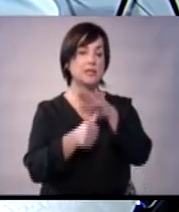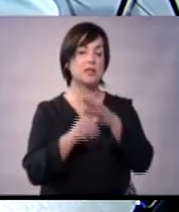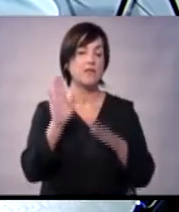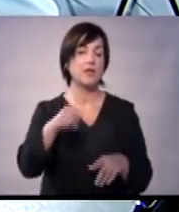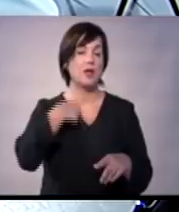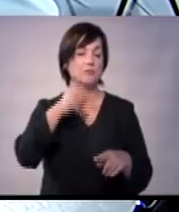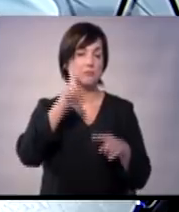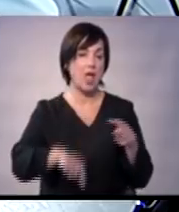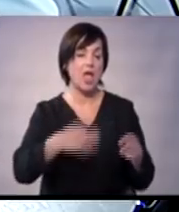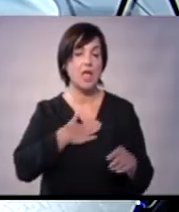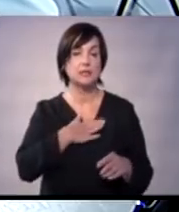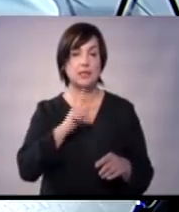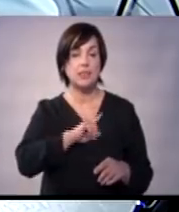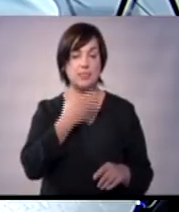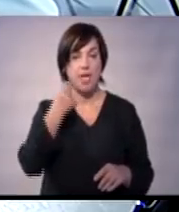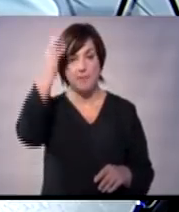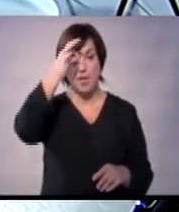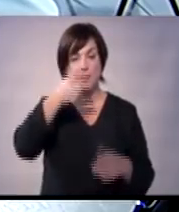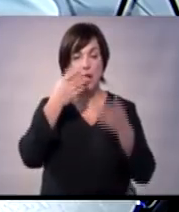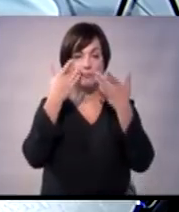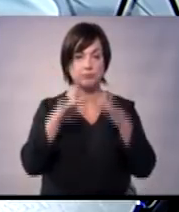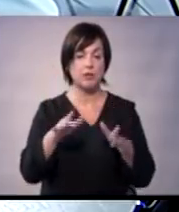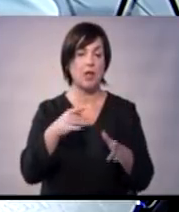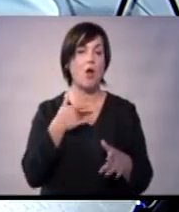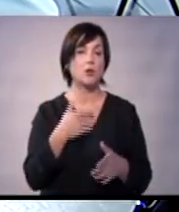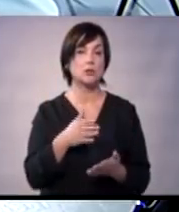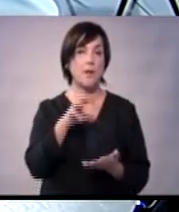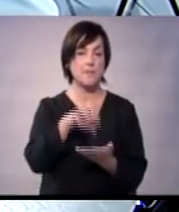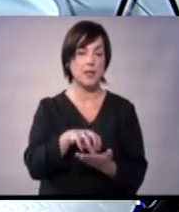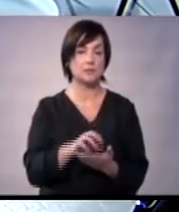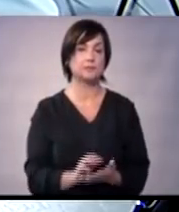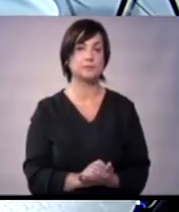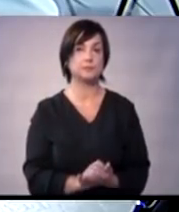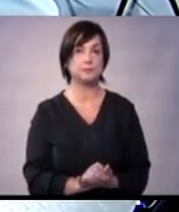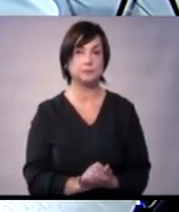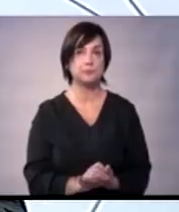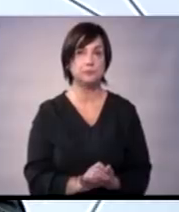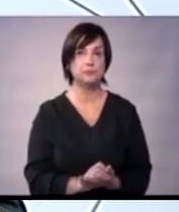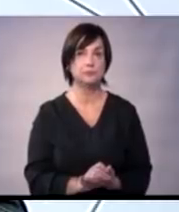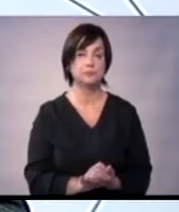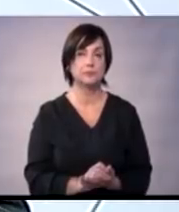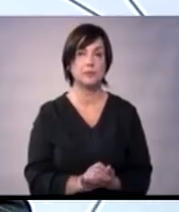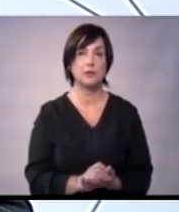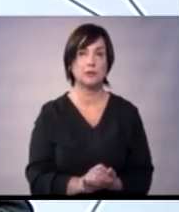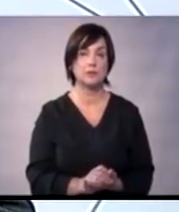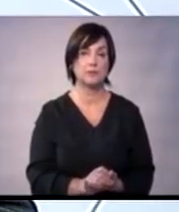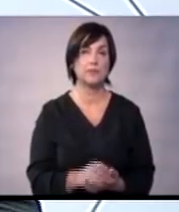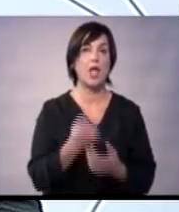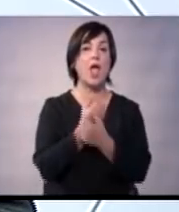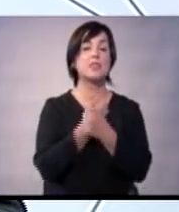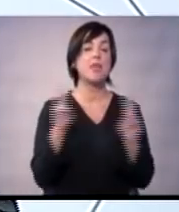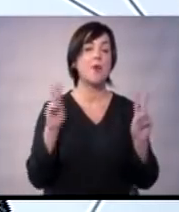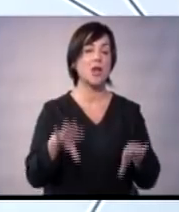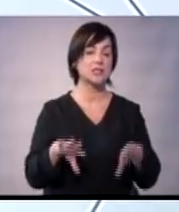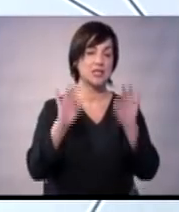вие разрешите ми за тоа што јас немам намера да дадам оставка под председател. Така да, демократски избор